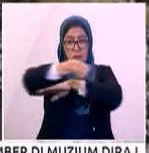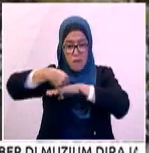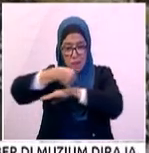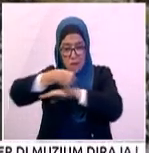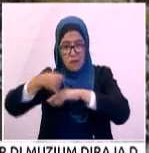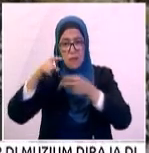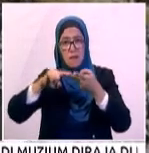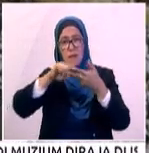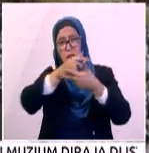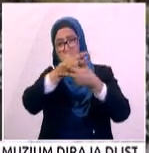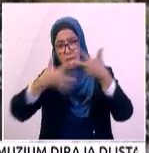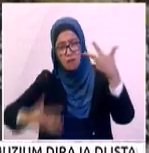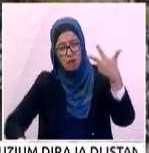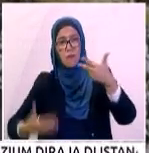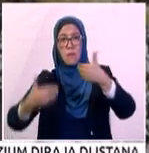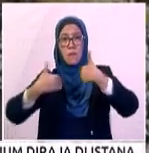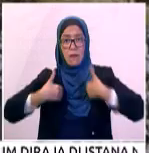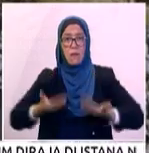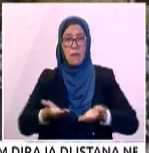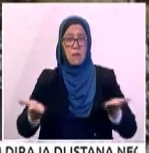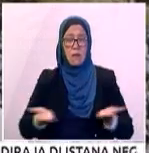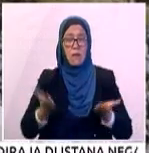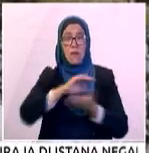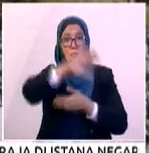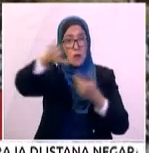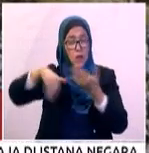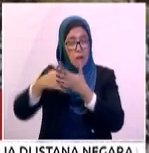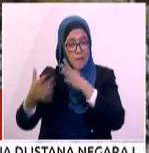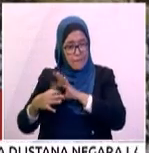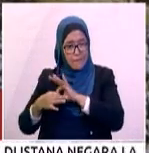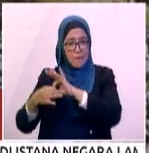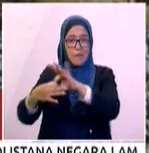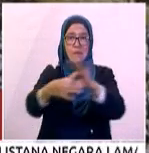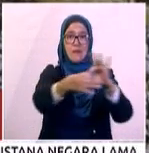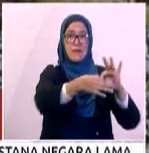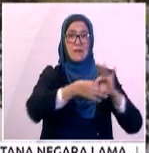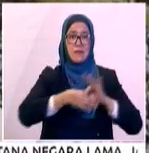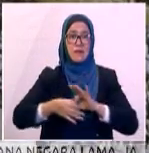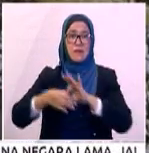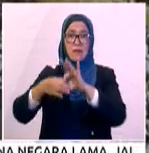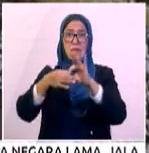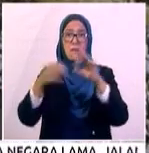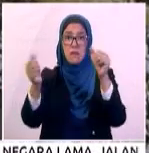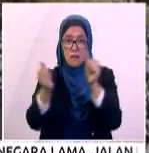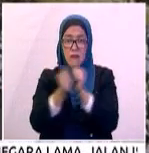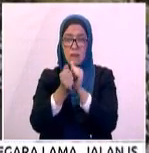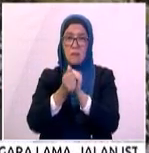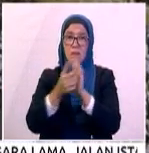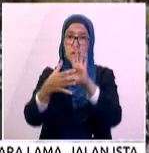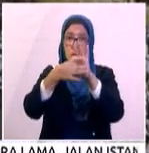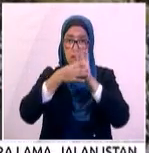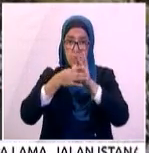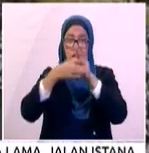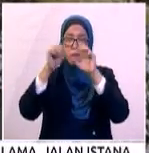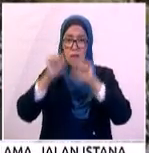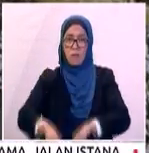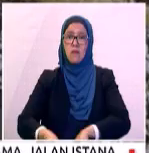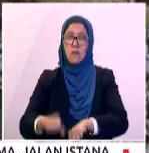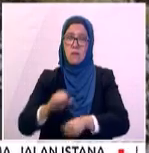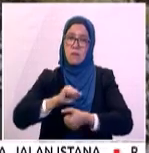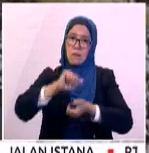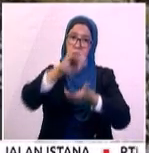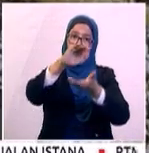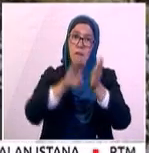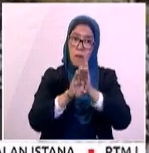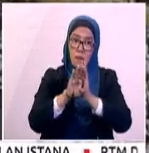QS. Jadi semua ni bergabung. Bergabung ni kita boleh menyumbangkan kepada pembangunan Saudi. Jadi